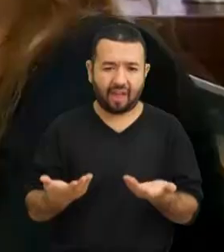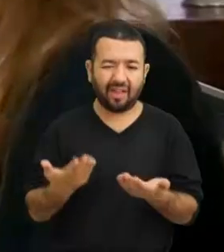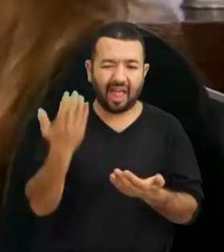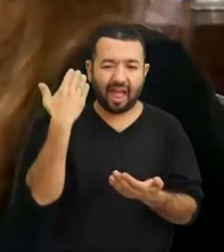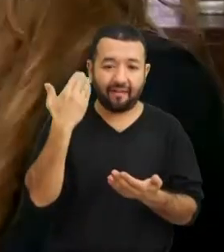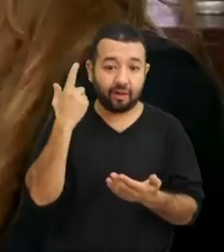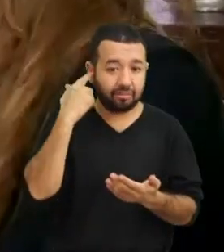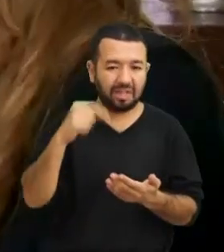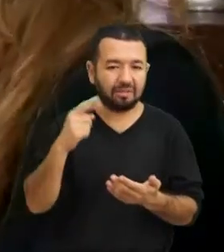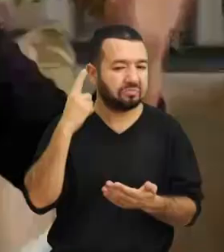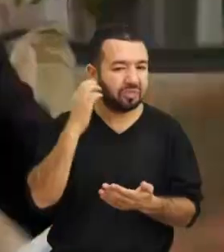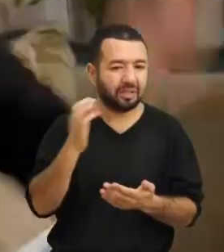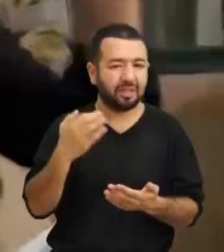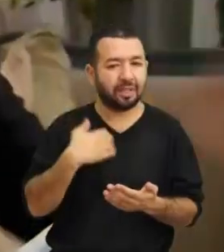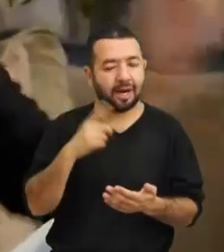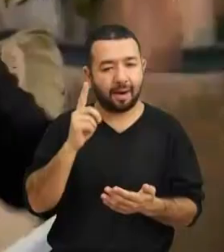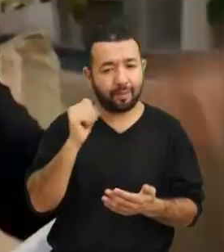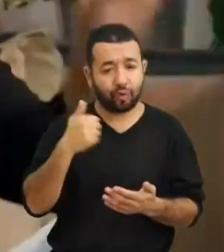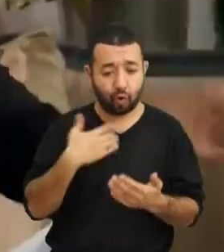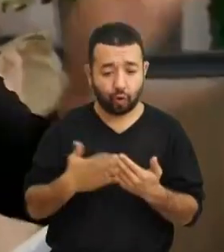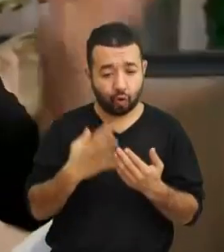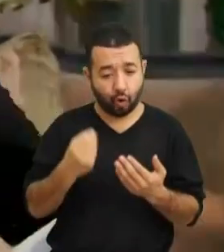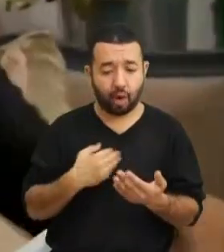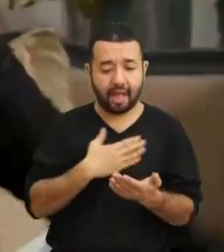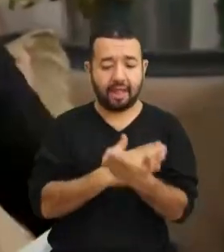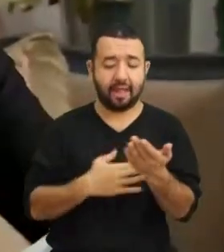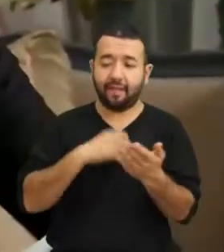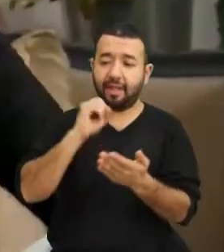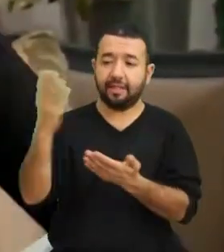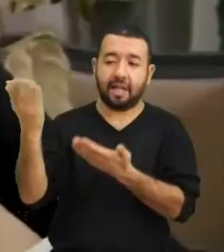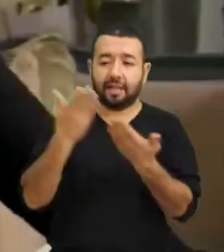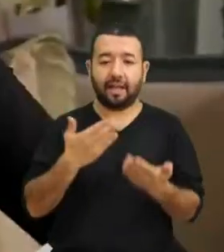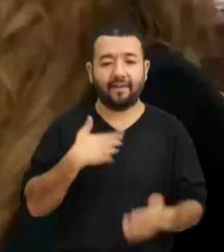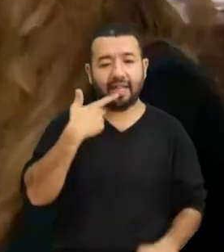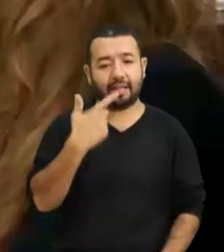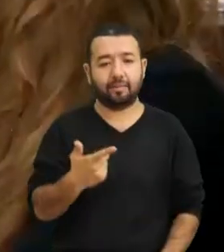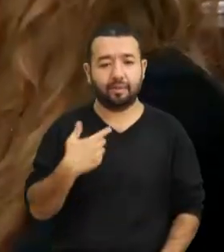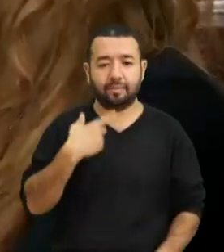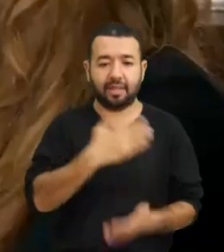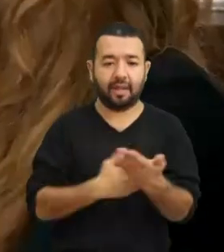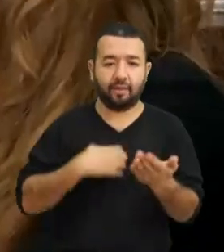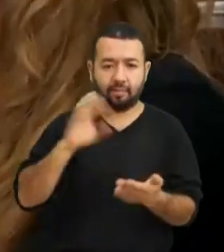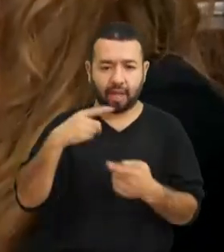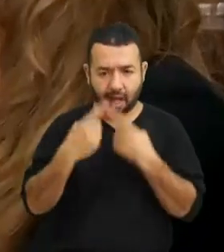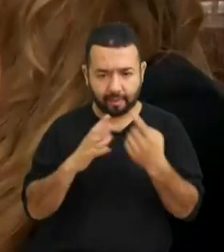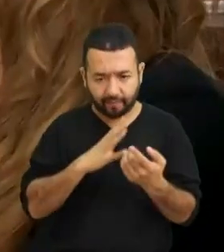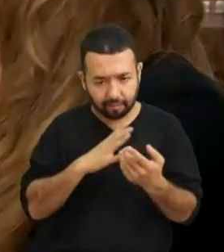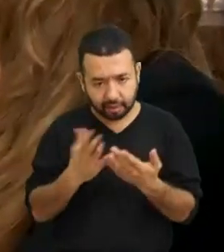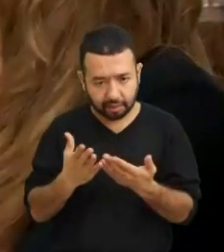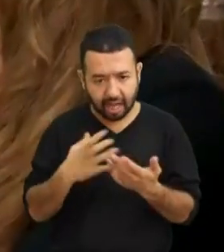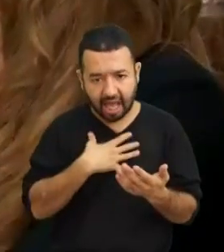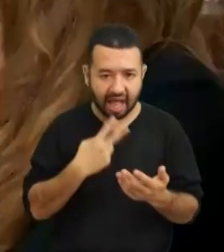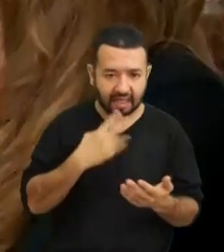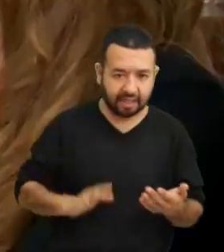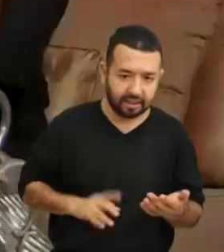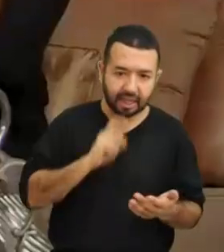ama yine de ahım vardı. Bir gün düğünüm olursa onları çağıracağım demiştim. O yüzden onlara da yolladım. Onlarla bir akrabalık falan mı var? Ne bileyim hala